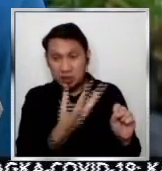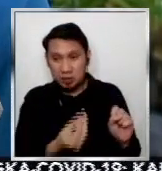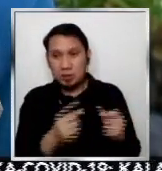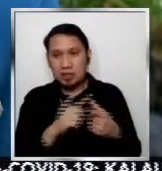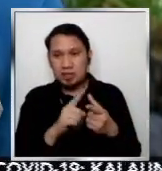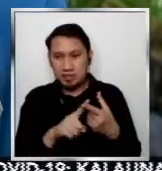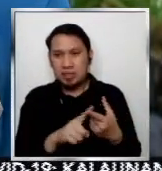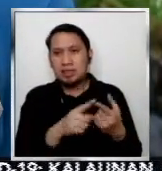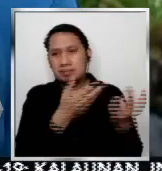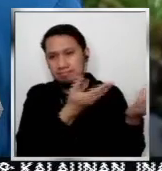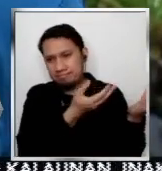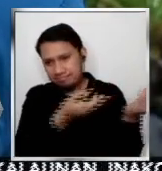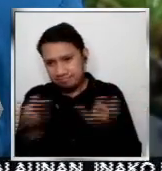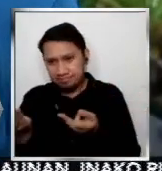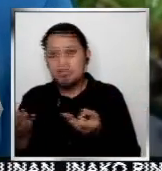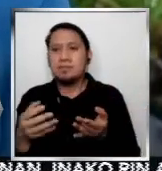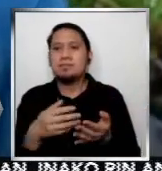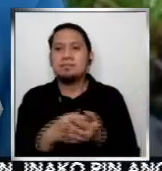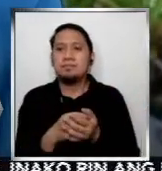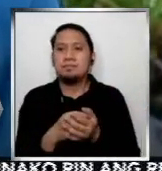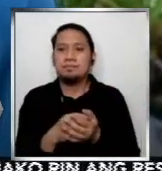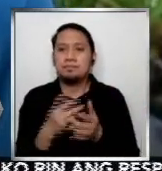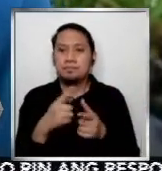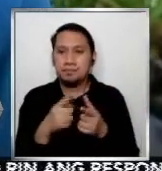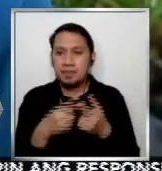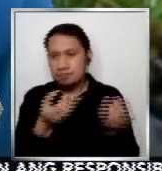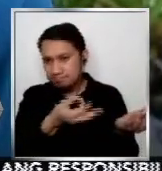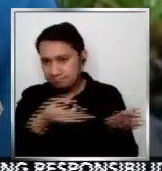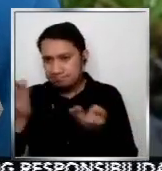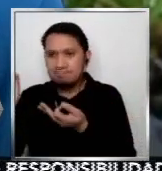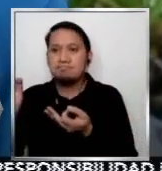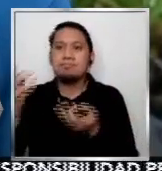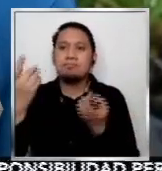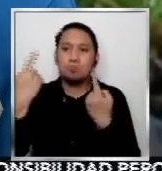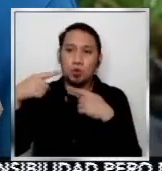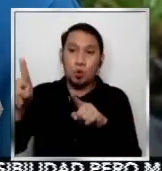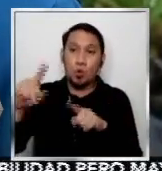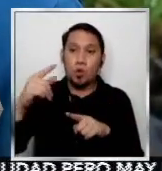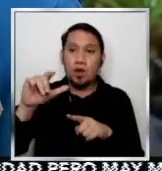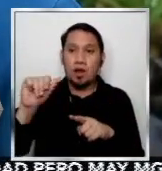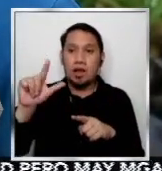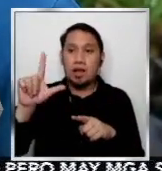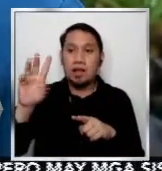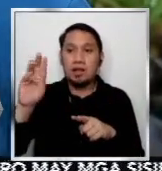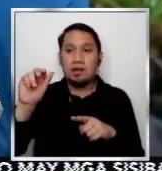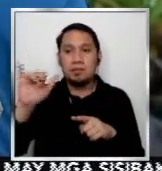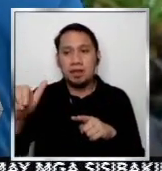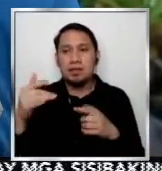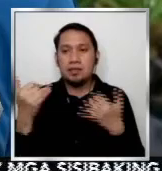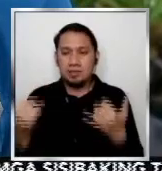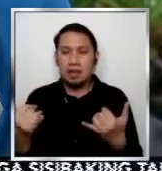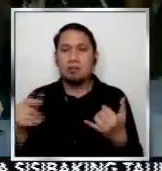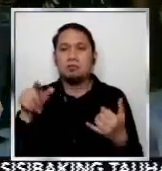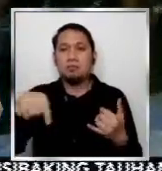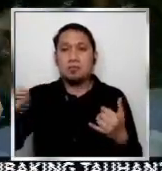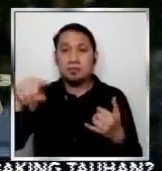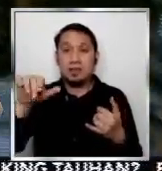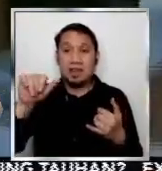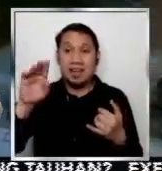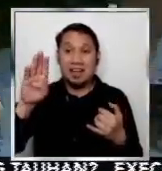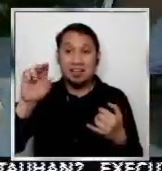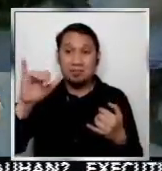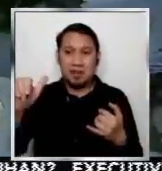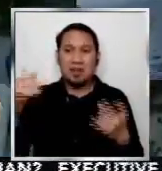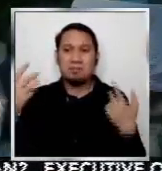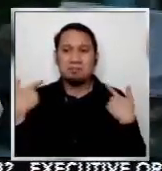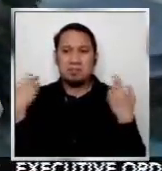at sinundo sila ng probinsya ng Albay. So ngayon po, at dahil po sa nangyaring iyon, maraming mga Albayano na ang lumapit sa amin.